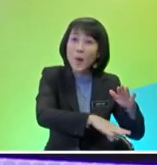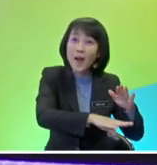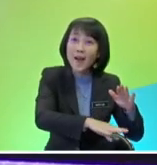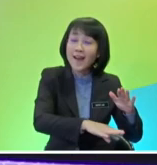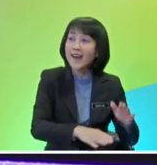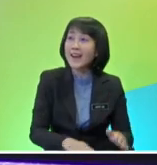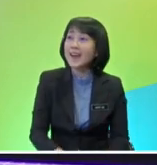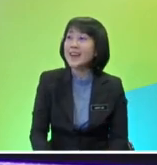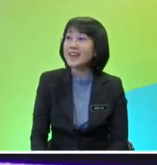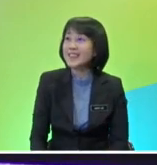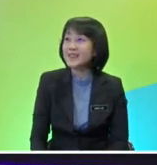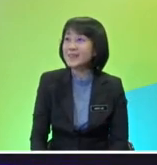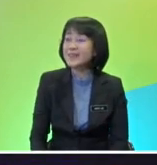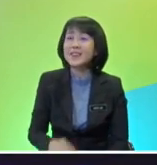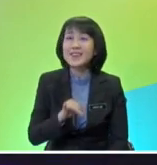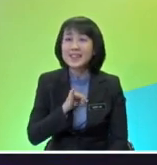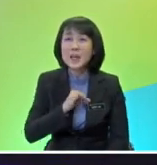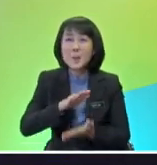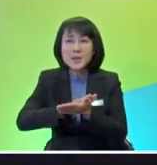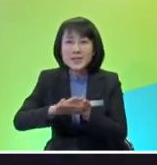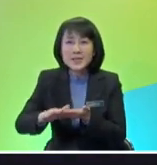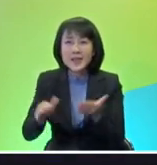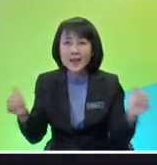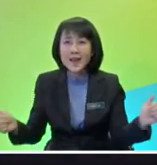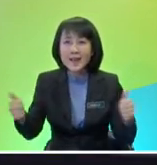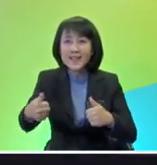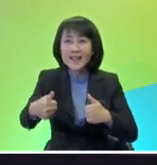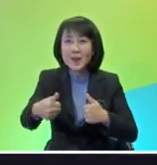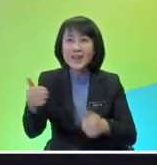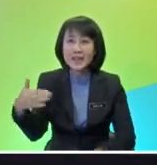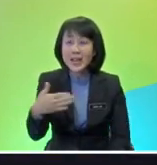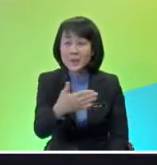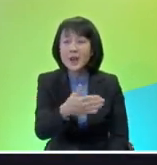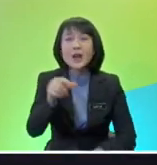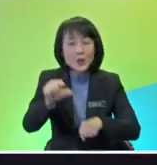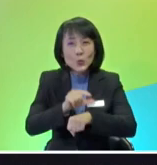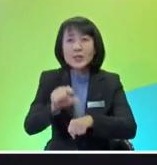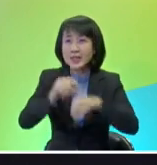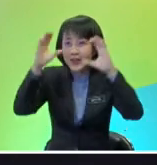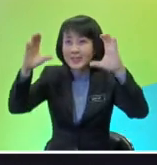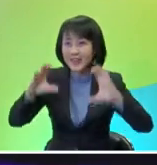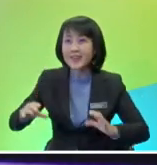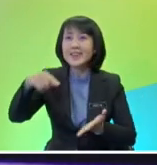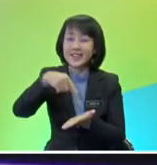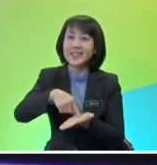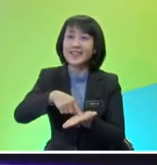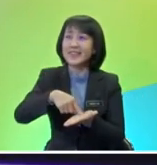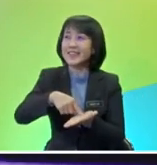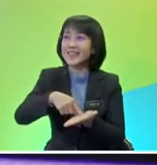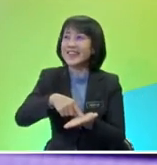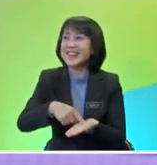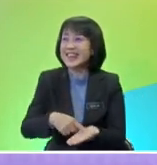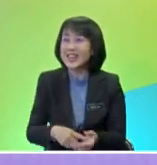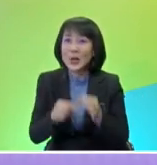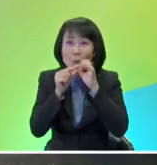Ini cikgu, saya kalau bersihkan akuarium kat rumah saya menggunakan kaedah seperti ini. Yang sebesar 55 inci tu pakai inilah cikgu. Sedut ke?